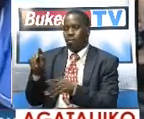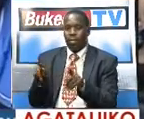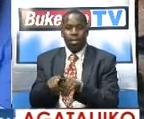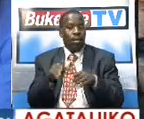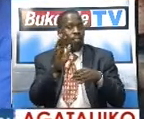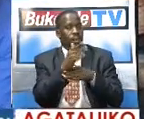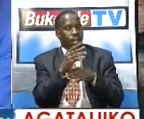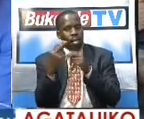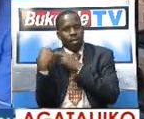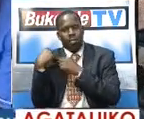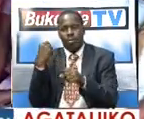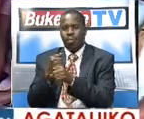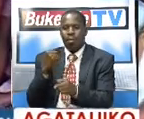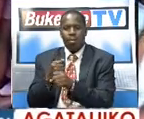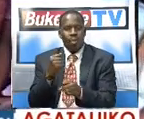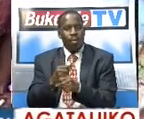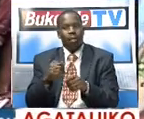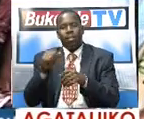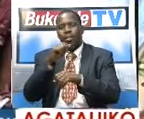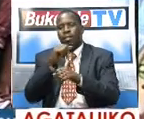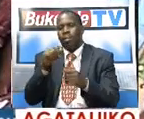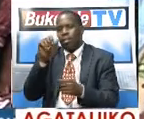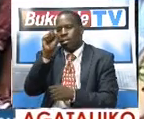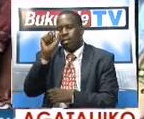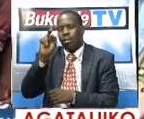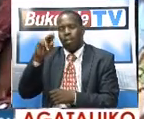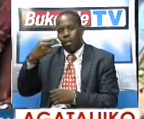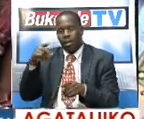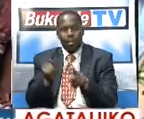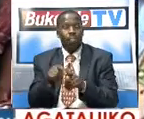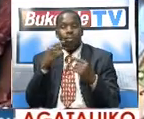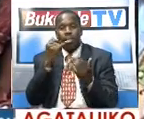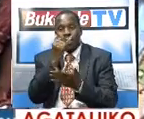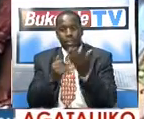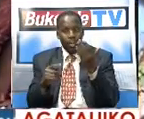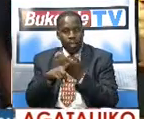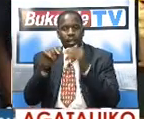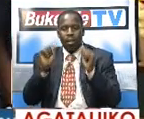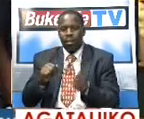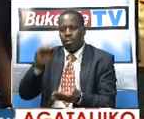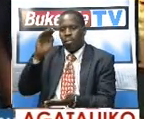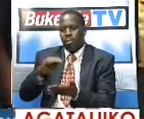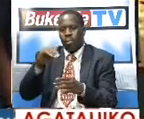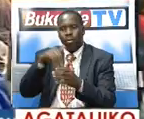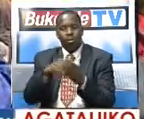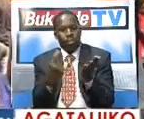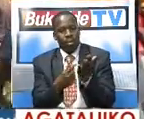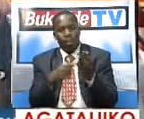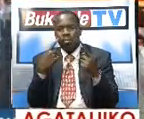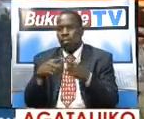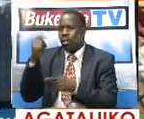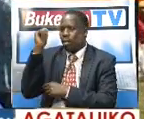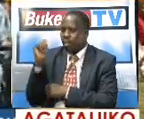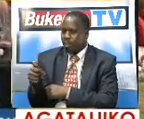minister mtu akola kuguno na gule minister bibula musalo openi ategeza nsiri mu Uganda yali badi yakendira da. Wobula kati banne Uganda basizo okweja jamya.